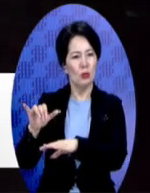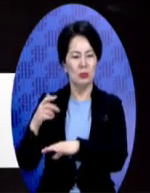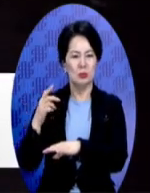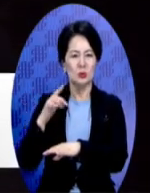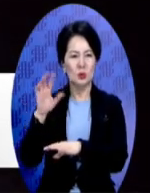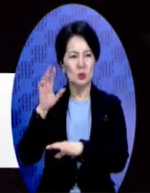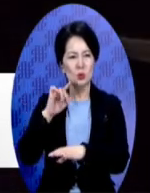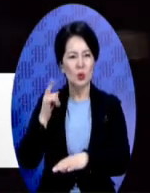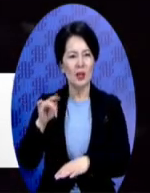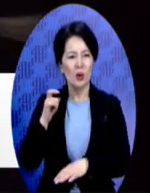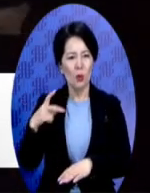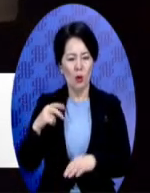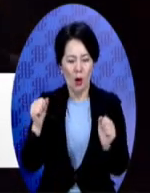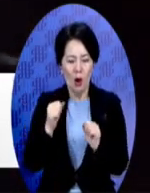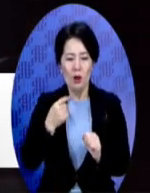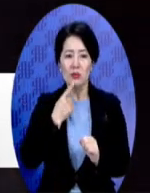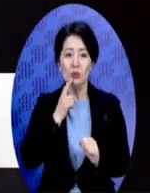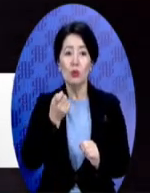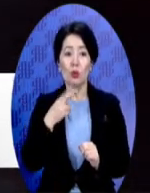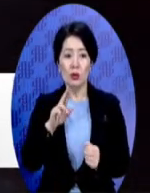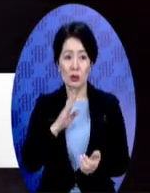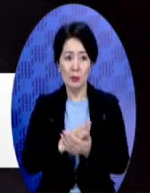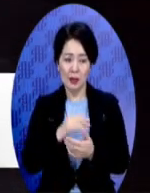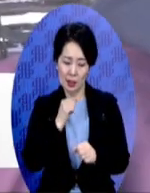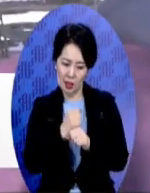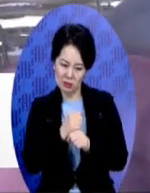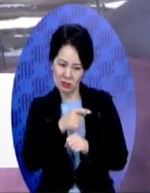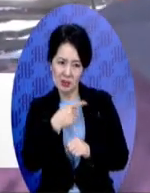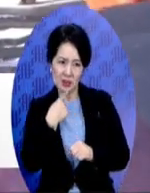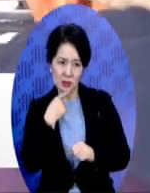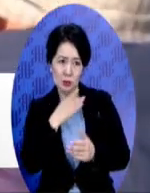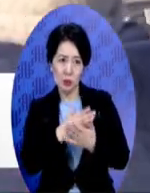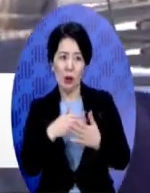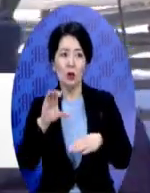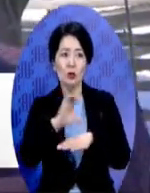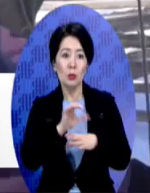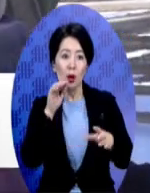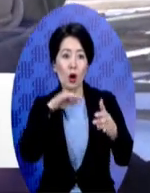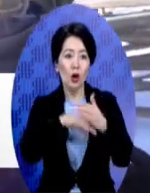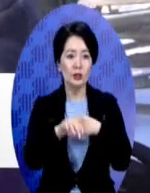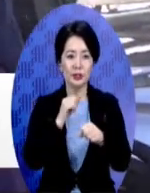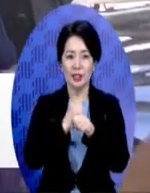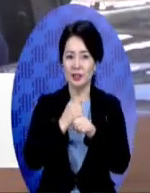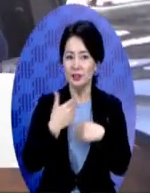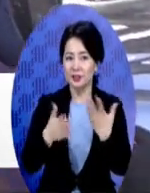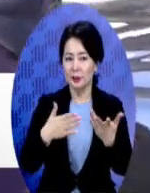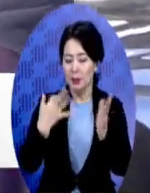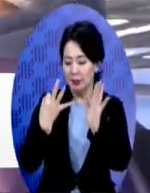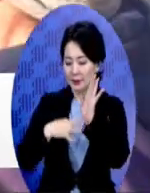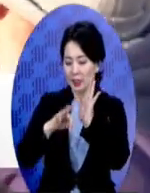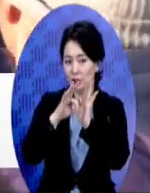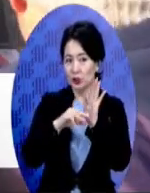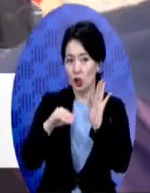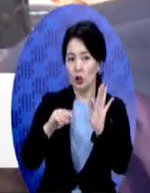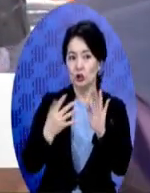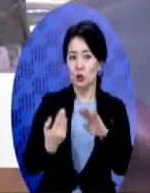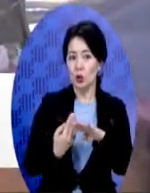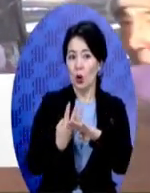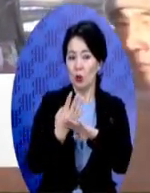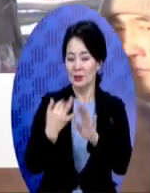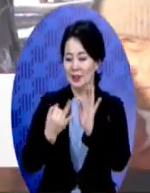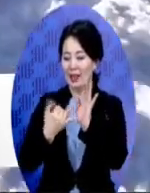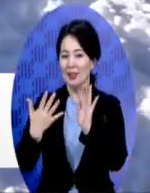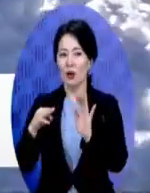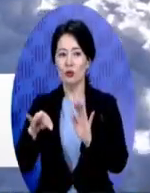нилээд хүндэрчээ. Аймгийн онцгой комиссын ажлын хэсэг өвүүлжилт хүндэрсэн сумдад ажиллаж, аймгийн нөөцөөс нийтдээ 80 тонн өвс, 75 тонн